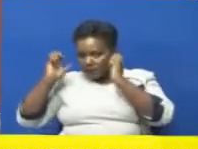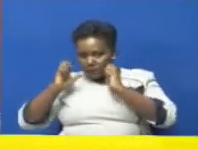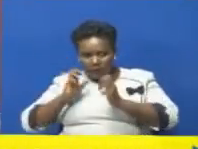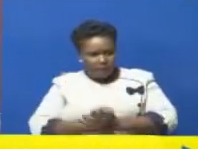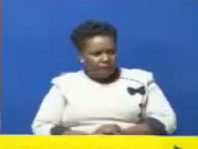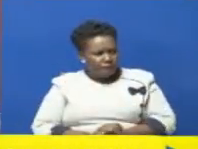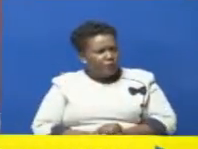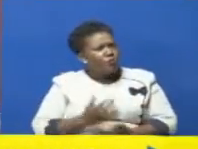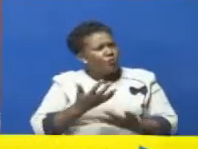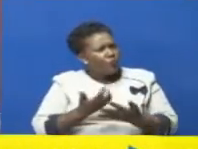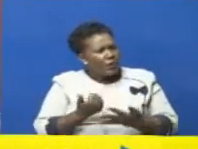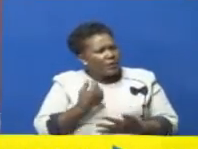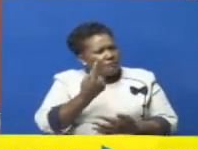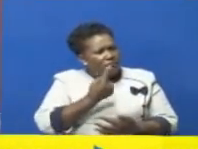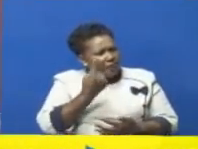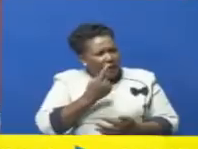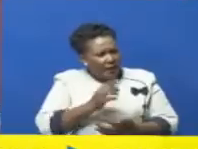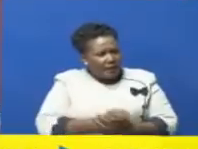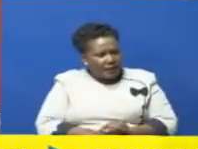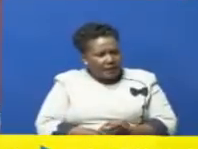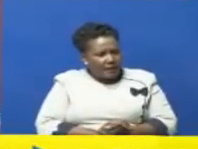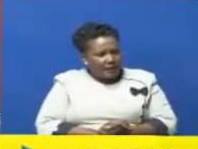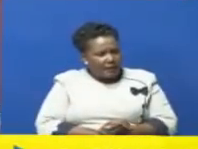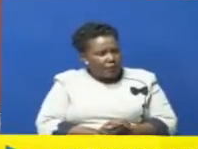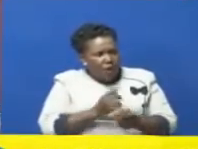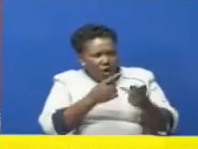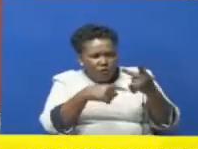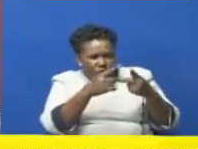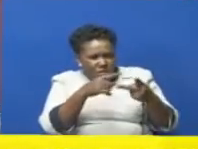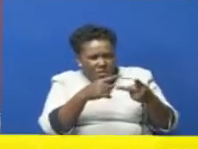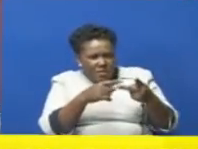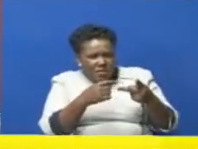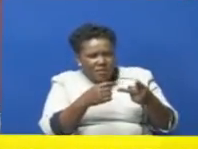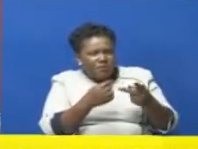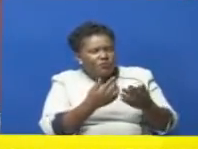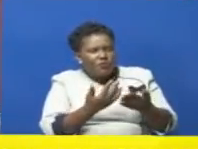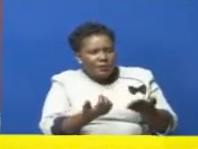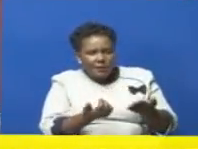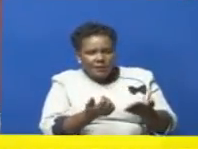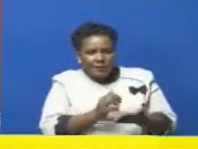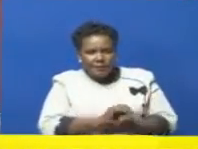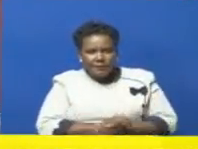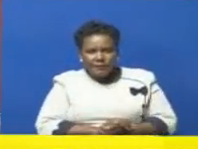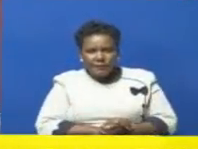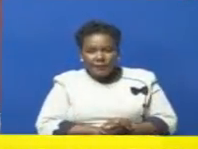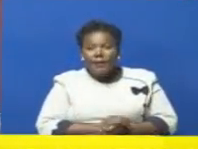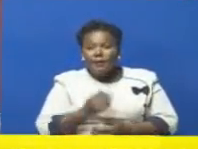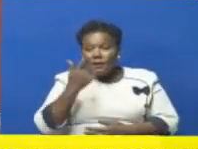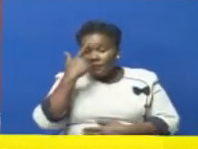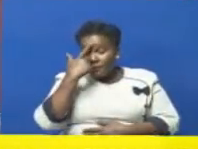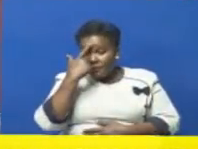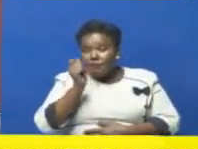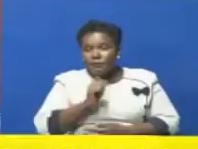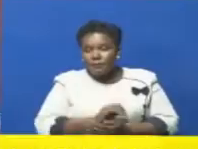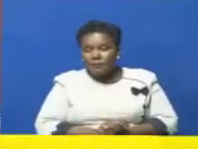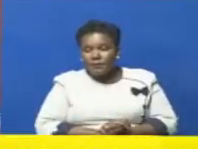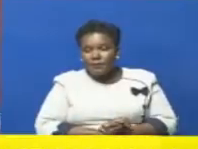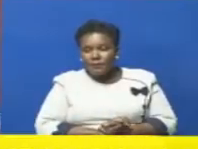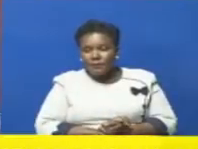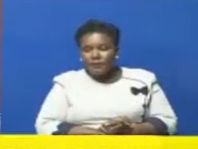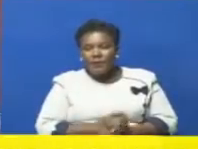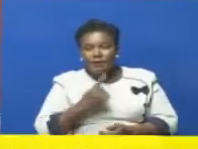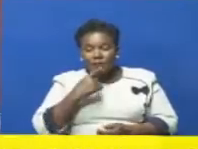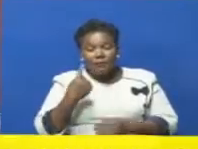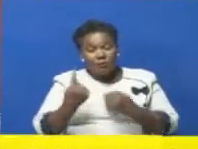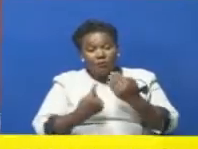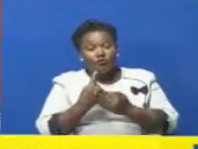tu alinitumia mapema sana alinitumia taarifa kwamba naomba sana nije nione. Kwa hiyo na hakika sasa hivi yuko pembeni ya runinga yake. Taarifa ameniambia kumbe matokeo